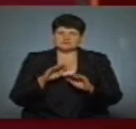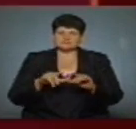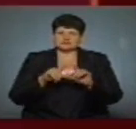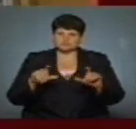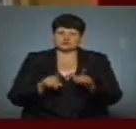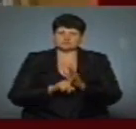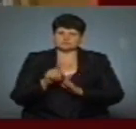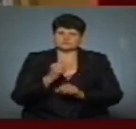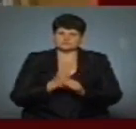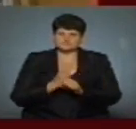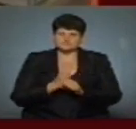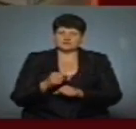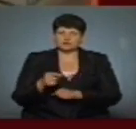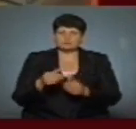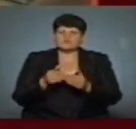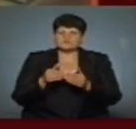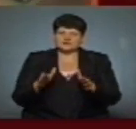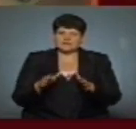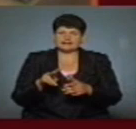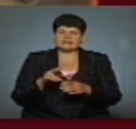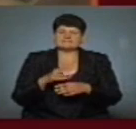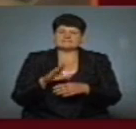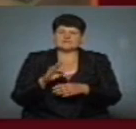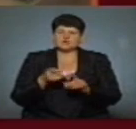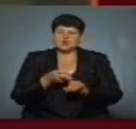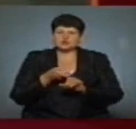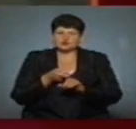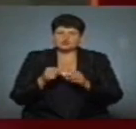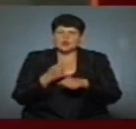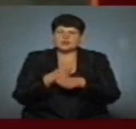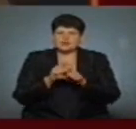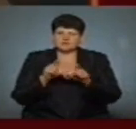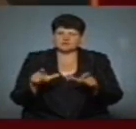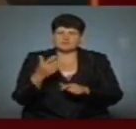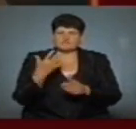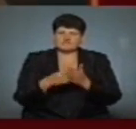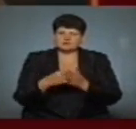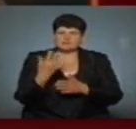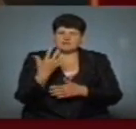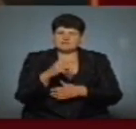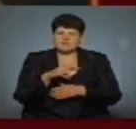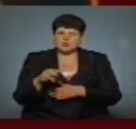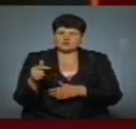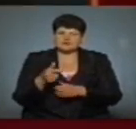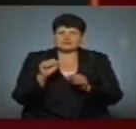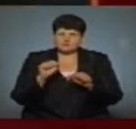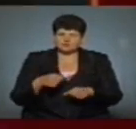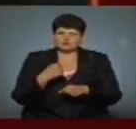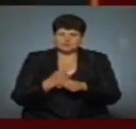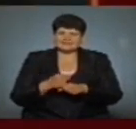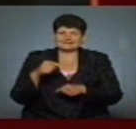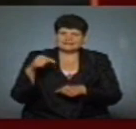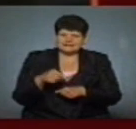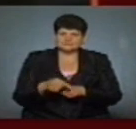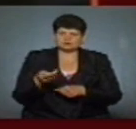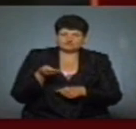відновити роботу. В Тернополі відкрили вірусологічну лабораторію вартістю 5 мільйонів гривень, де тепер вірусологи зможуть робити до 1000